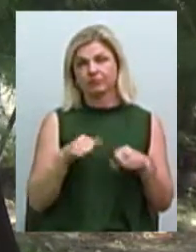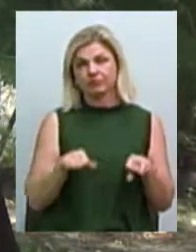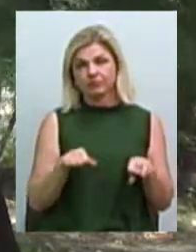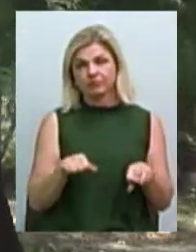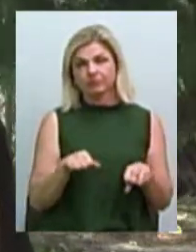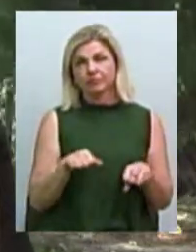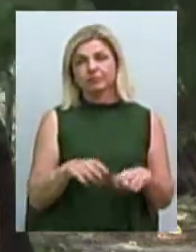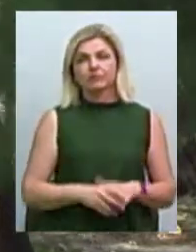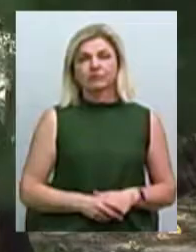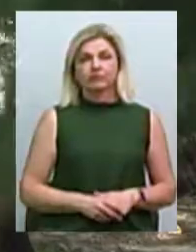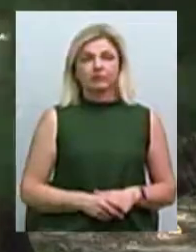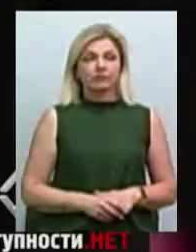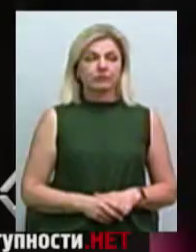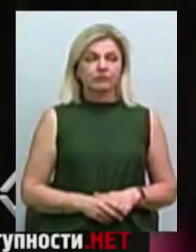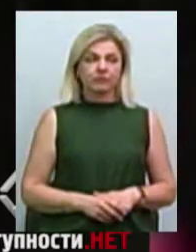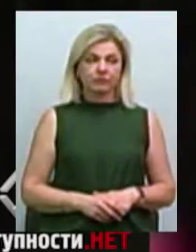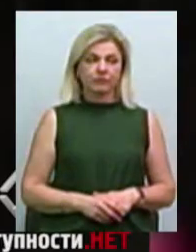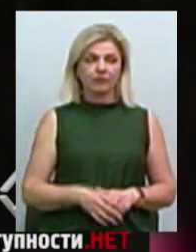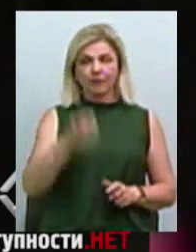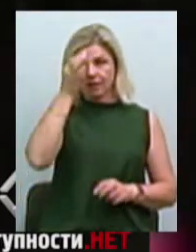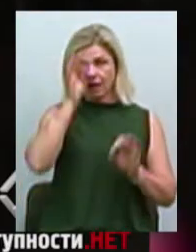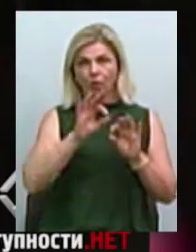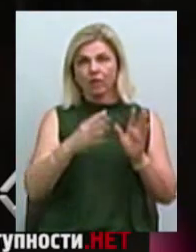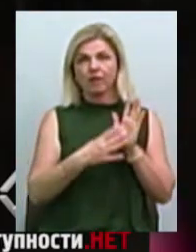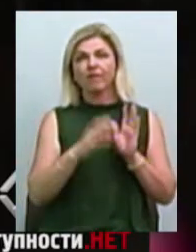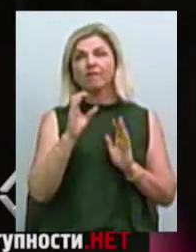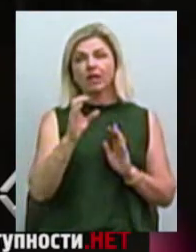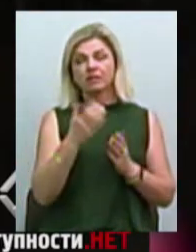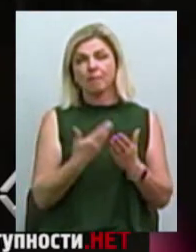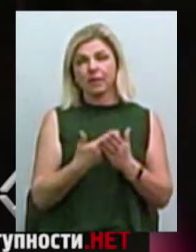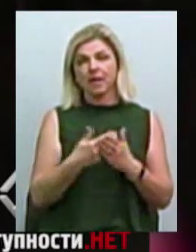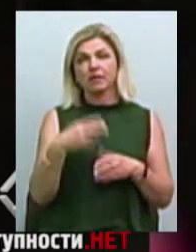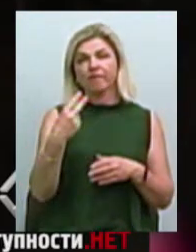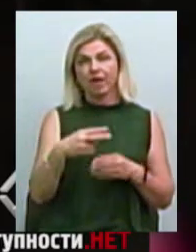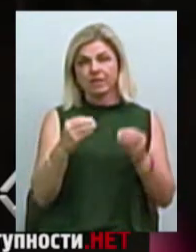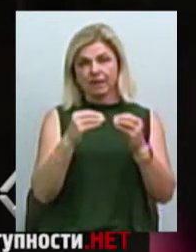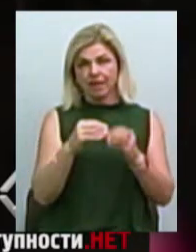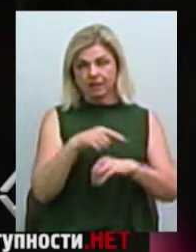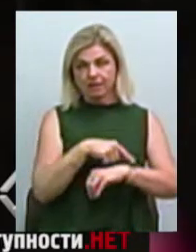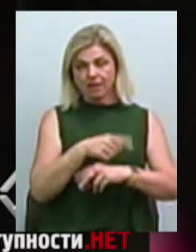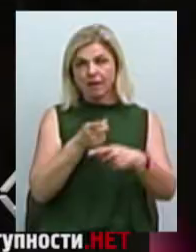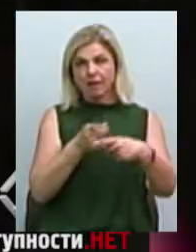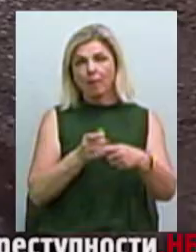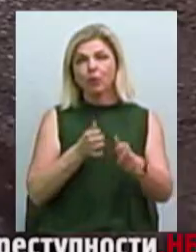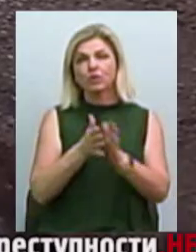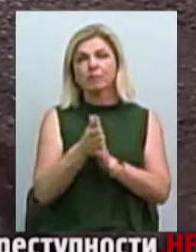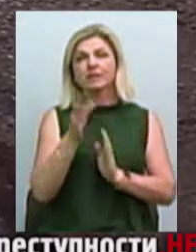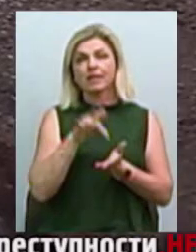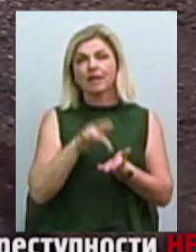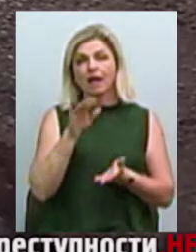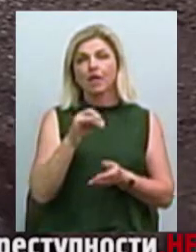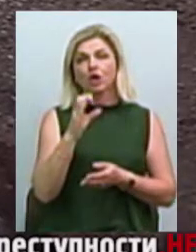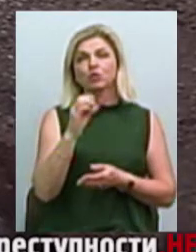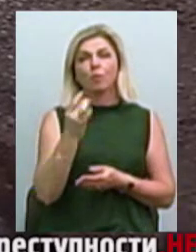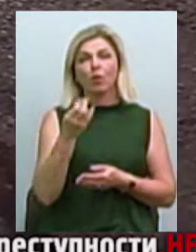засобами на такий же строк. Нагадаємо, 9 вересня близько 20:10 на перетині проспекту Центрального та вулиці